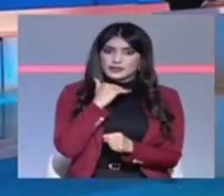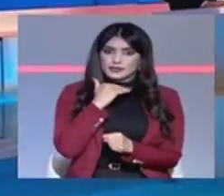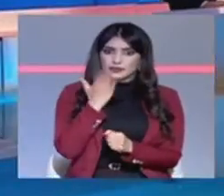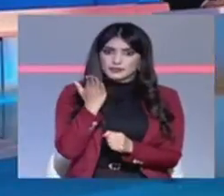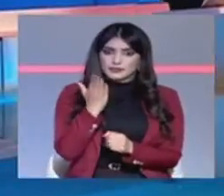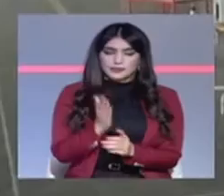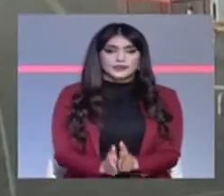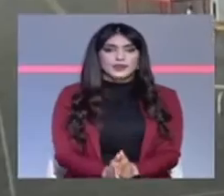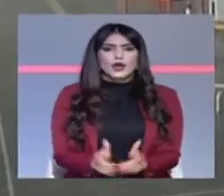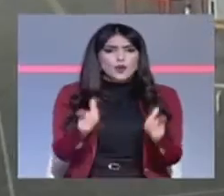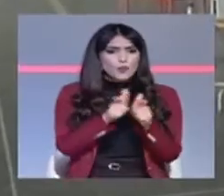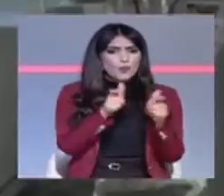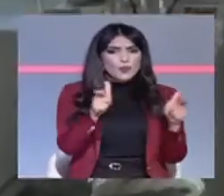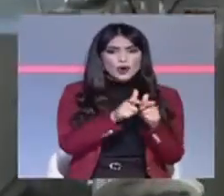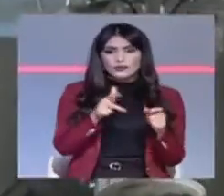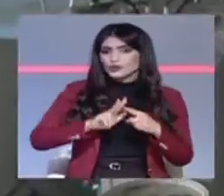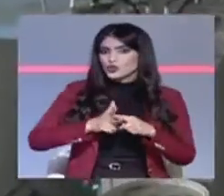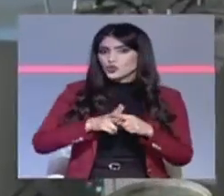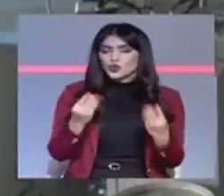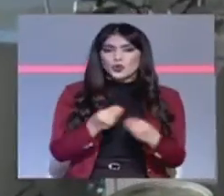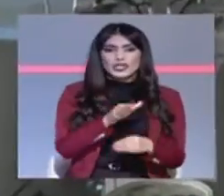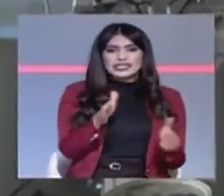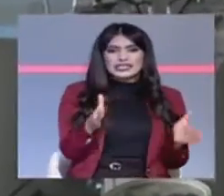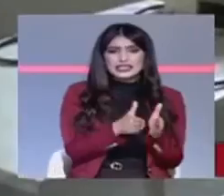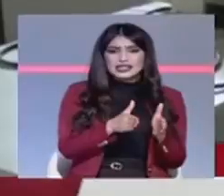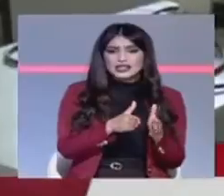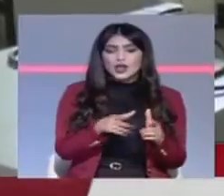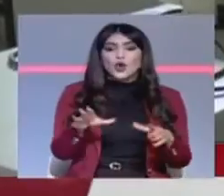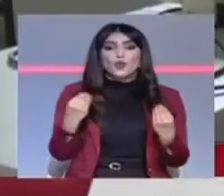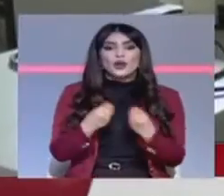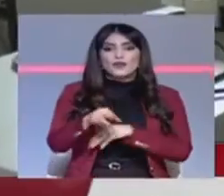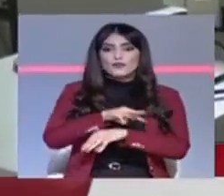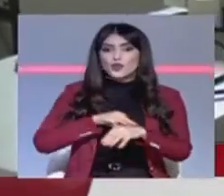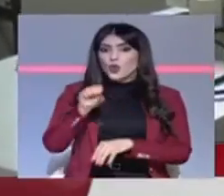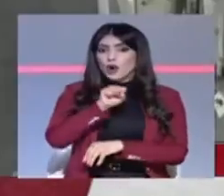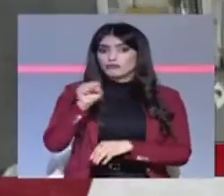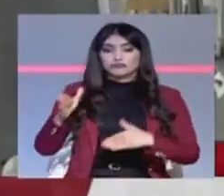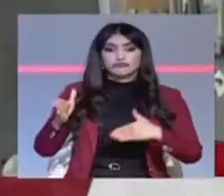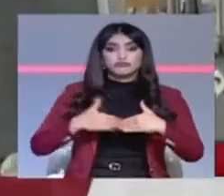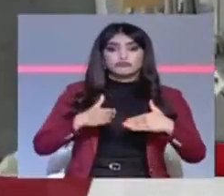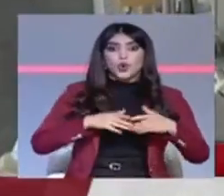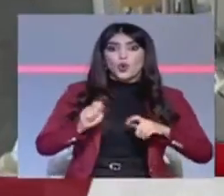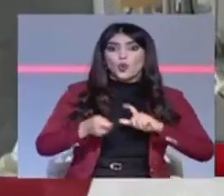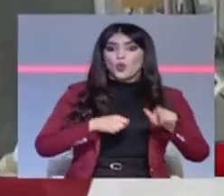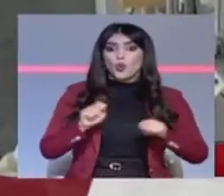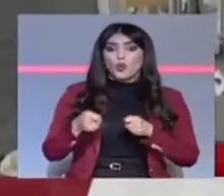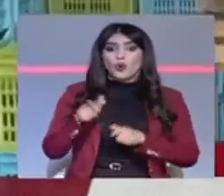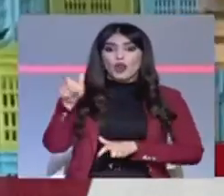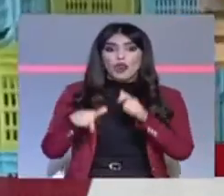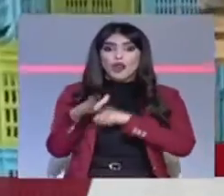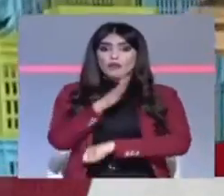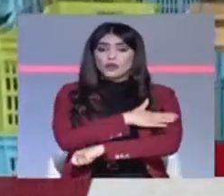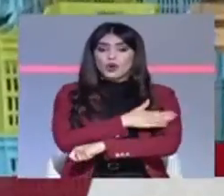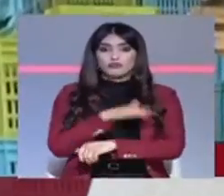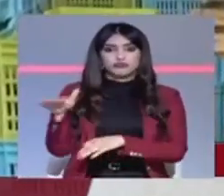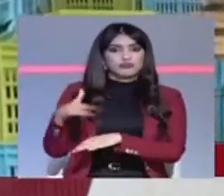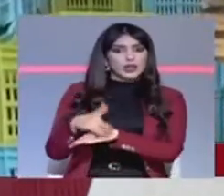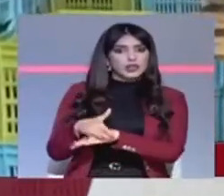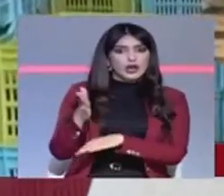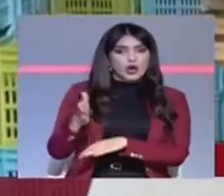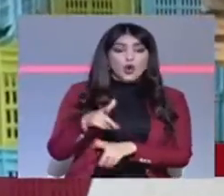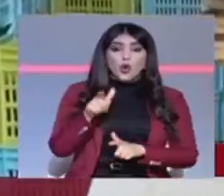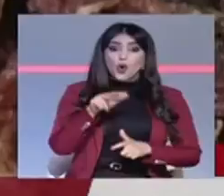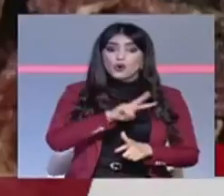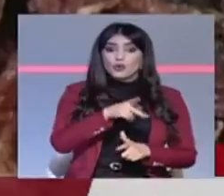مؤسسات صناعيه صغرى بولايه سليانه اغلقت ابوابها امام العمال واخرى في طريقها الى التوقف عن النشاط